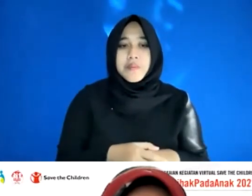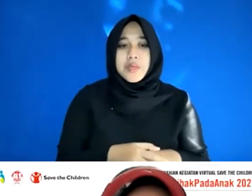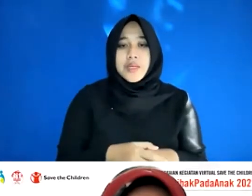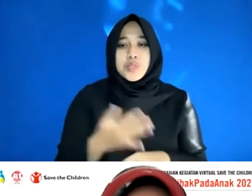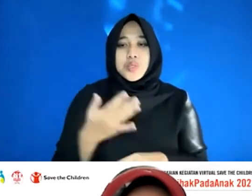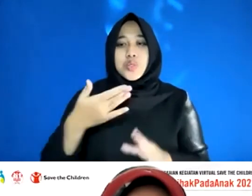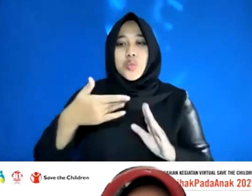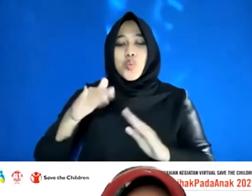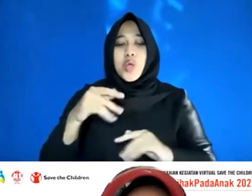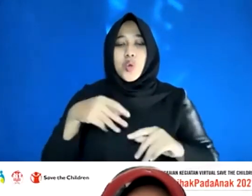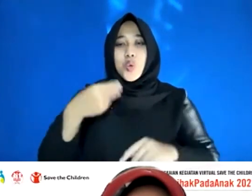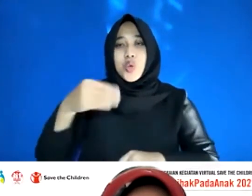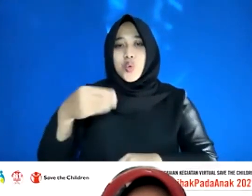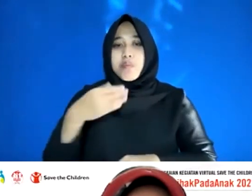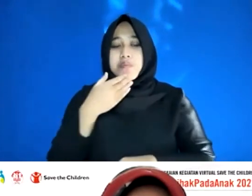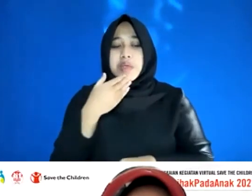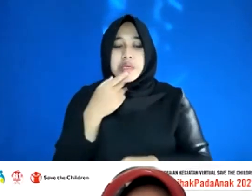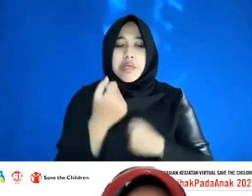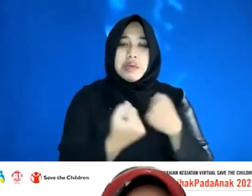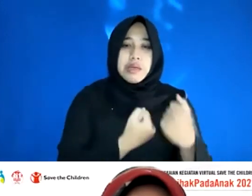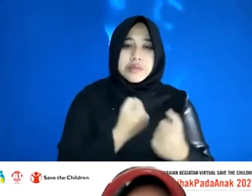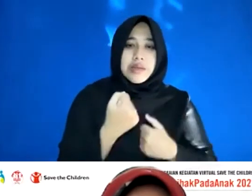kurikulum, mereka biasanya dilaksanakan